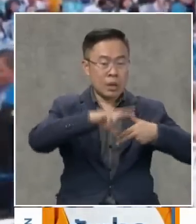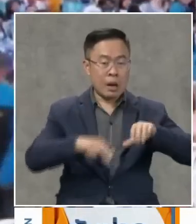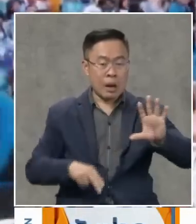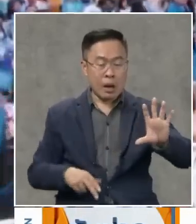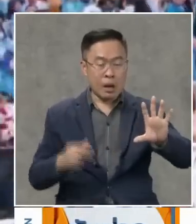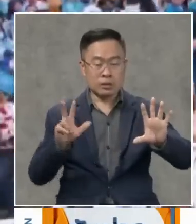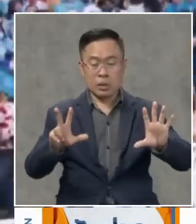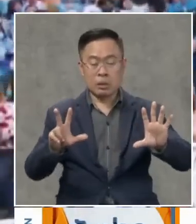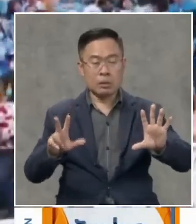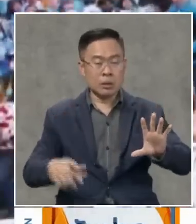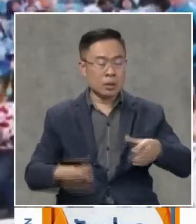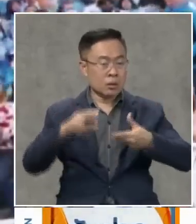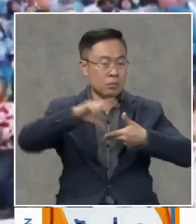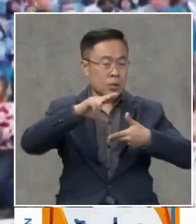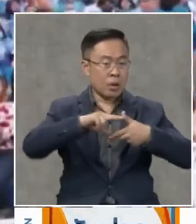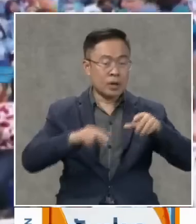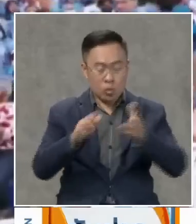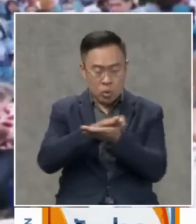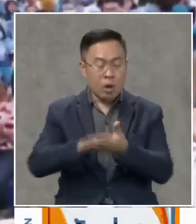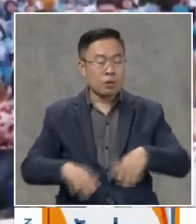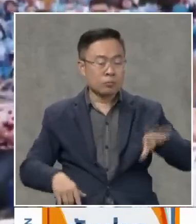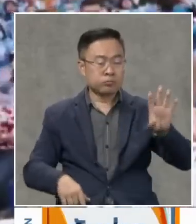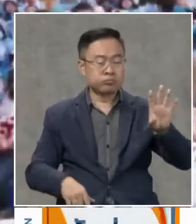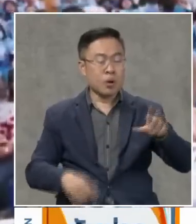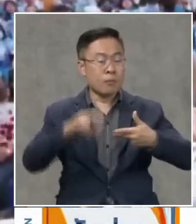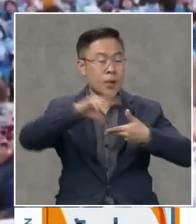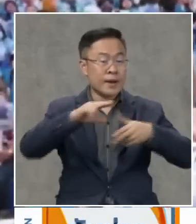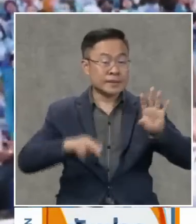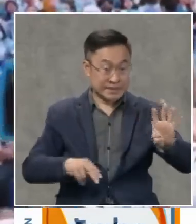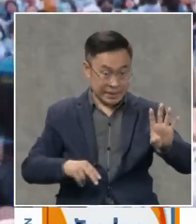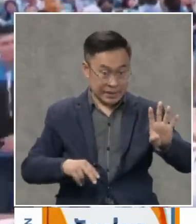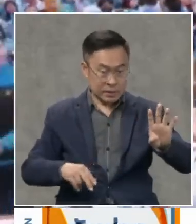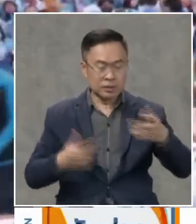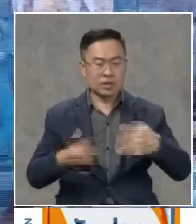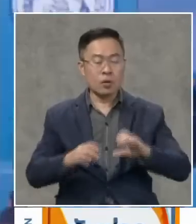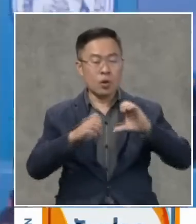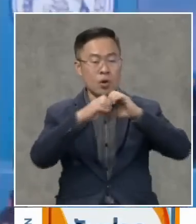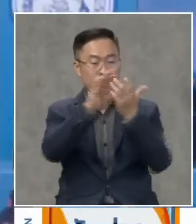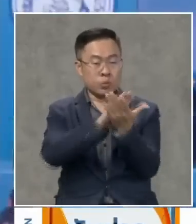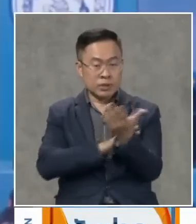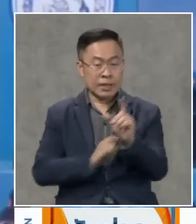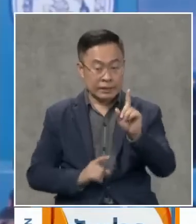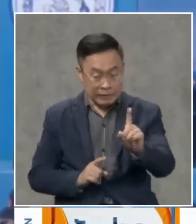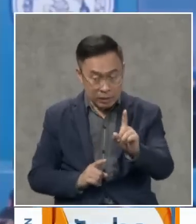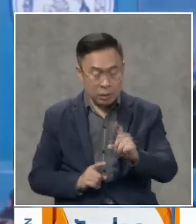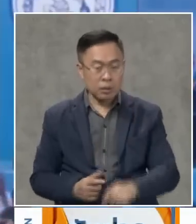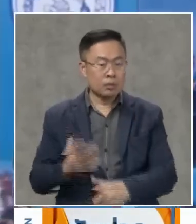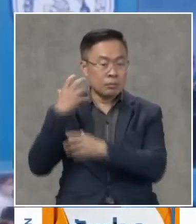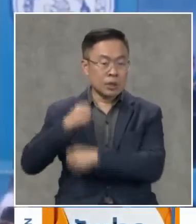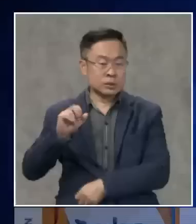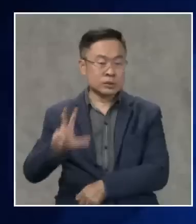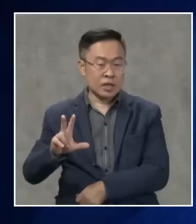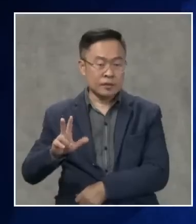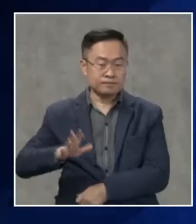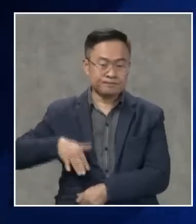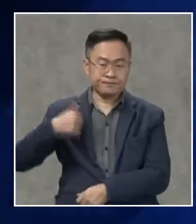ได้กระแสของลุงตู่แย่งไปถึง4ที่นั่งขณะที่อีก1ที่นั่งเสียให้กับ ูมิใจไทยนะคะทีนี้พาคุณผู้ชมไปดูกันหน่อยค่